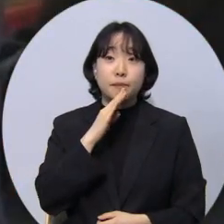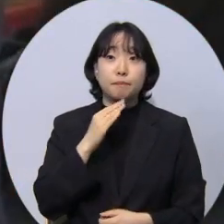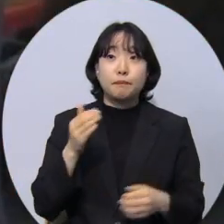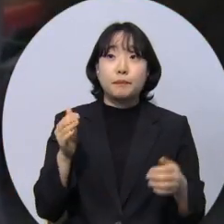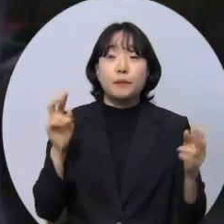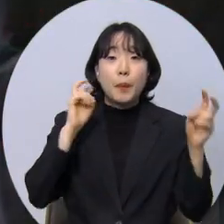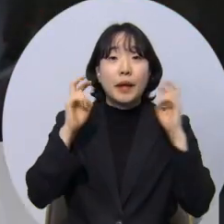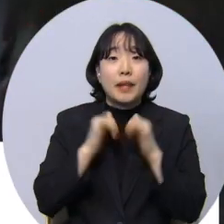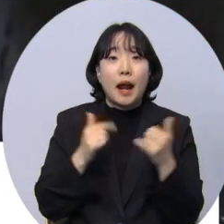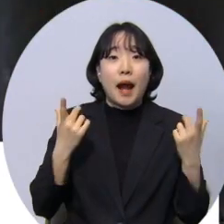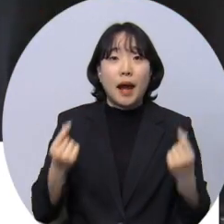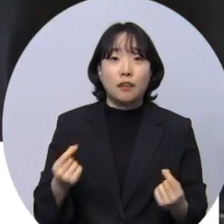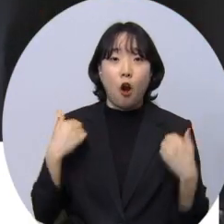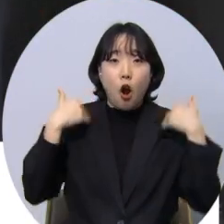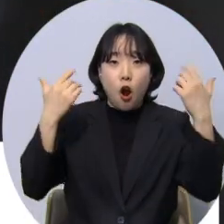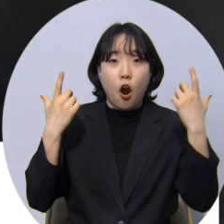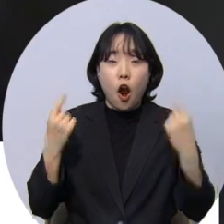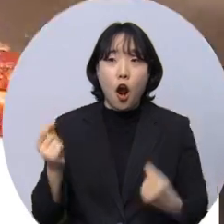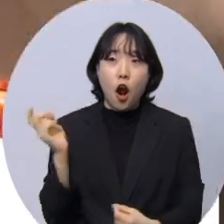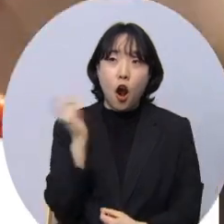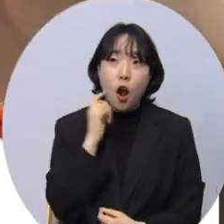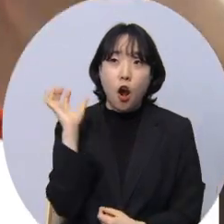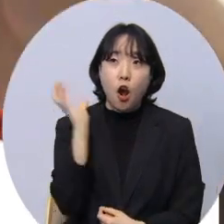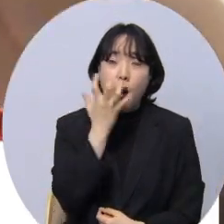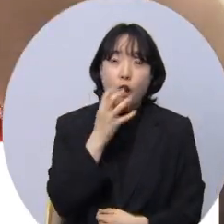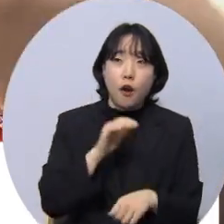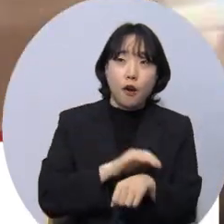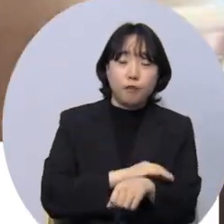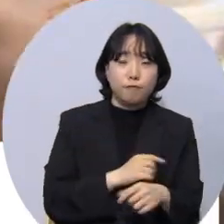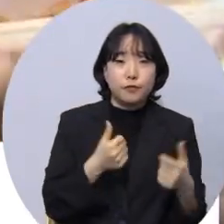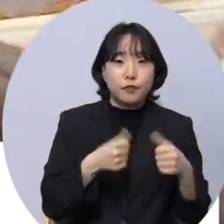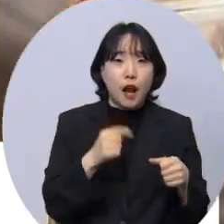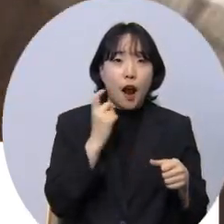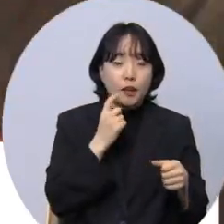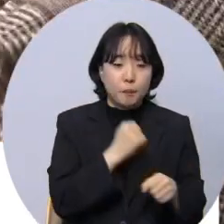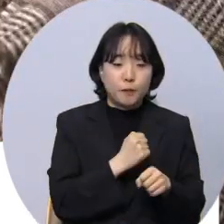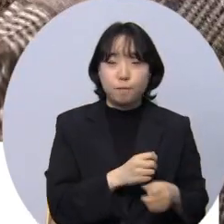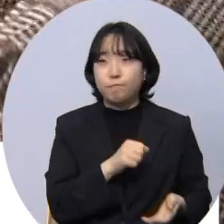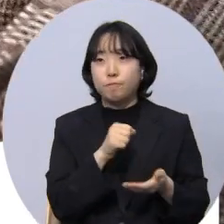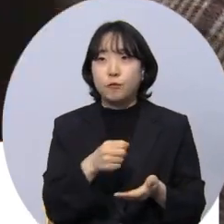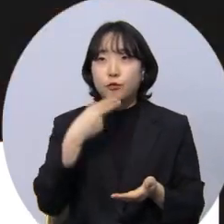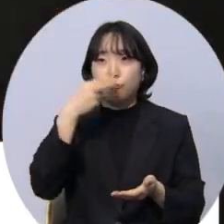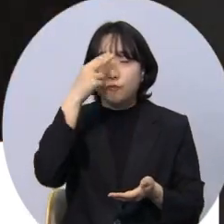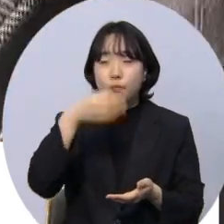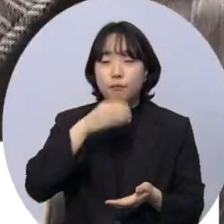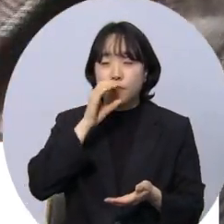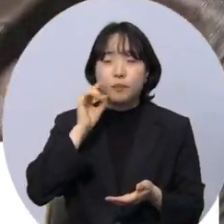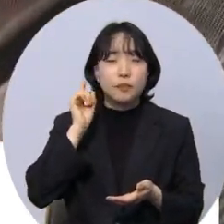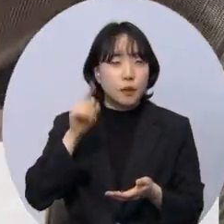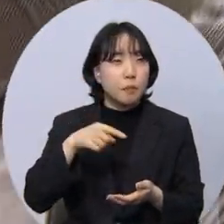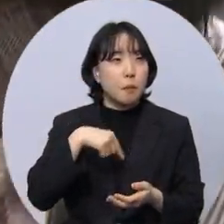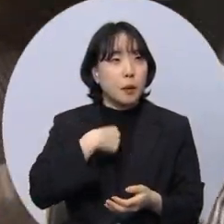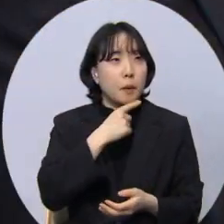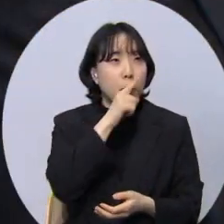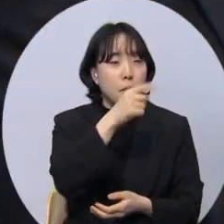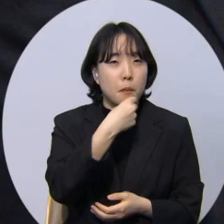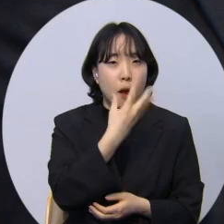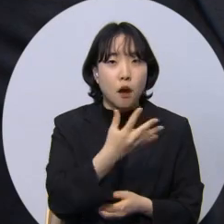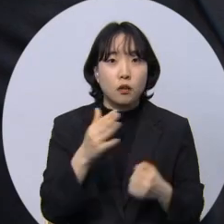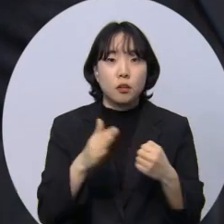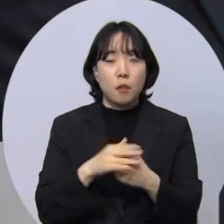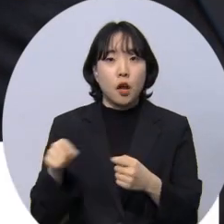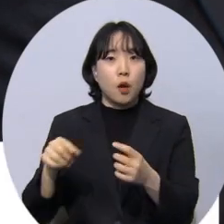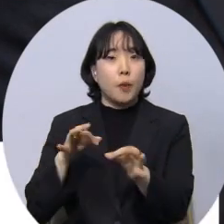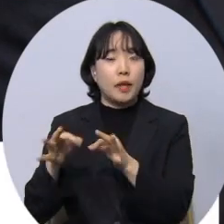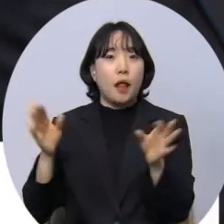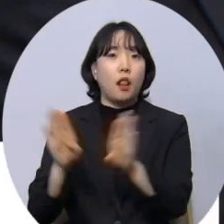가게가 분비는 시간대에 방문해 술을 구입하고 자진 신고한 미성년자로 인해 영업정지를 당했습니다 모든